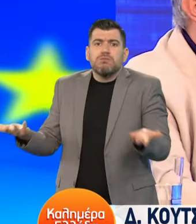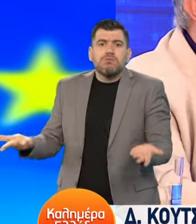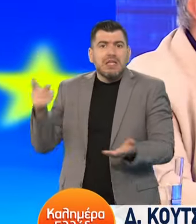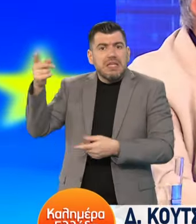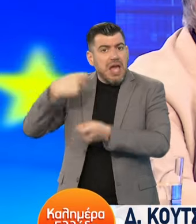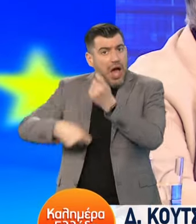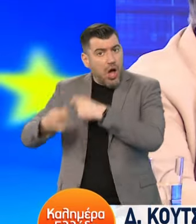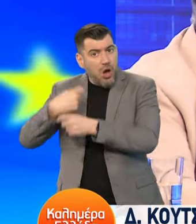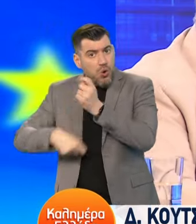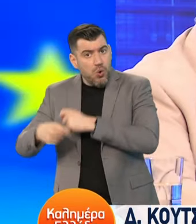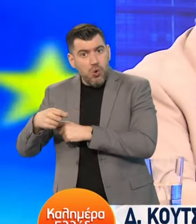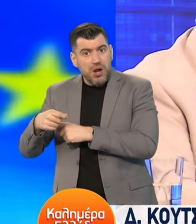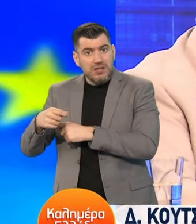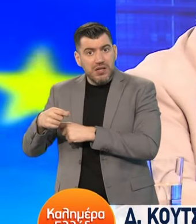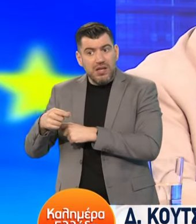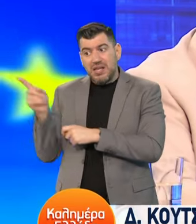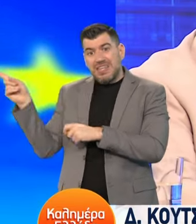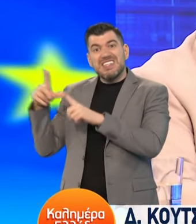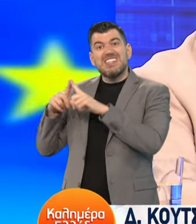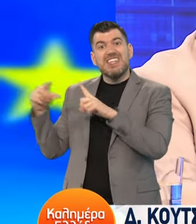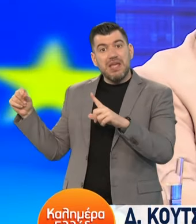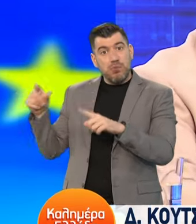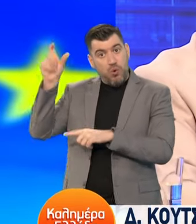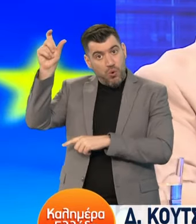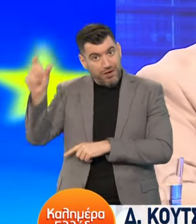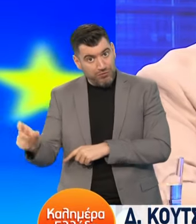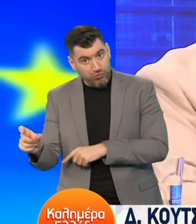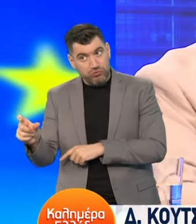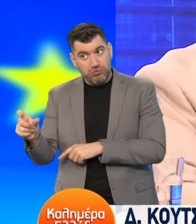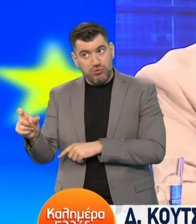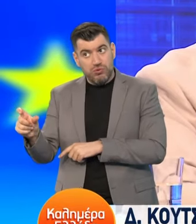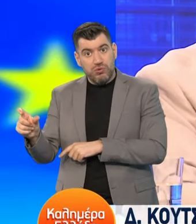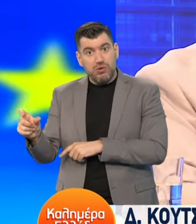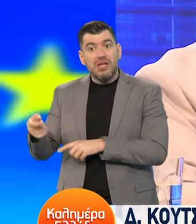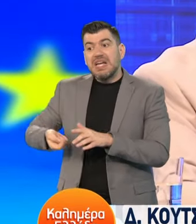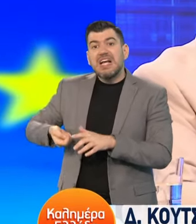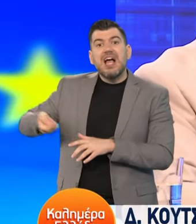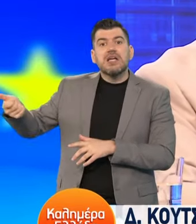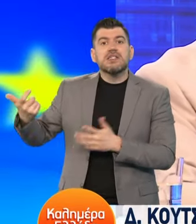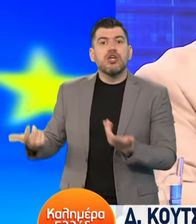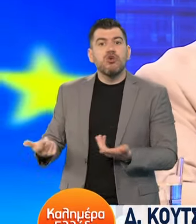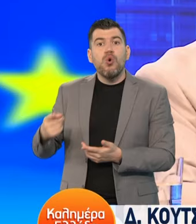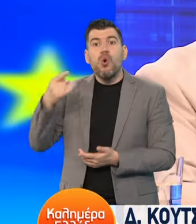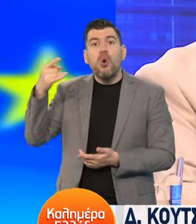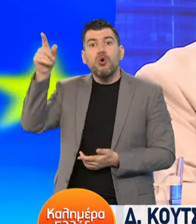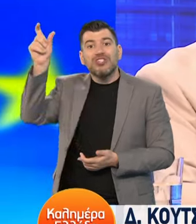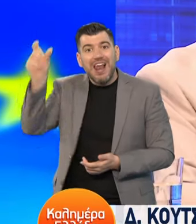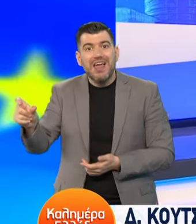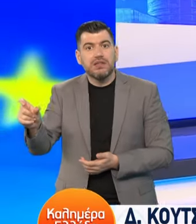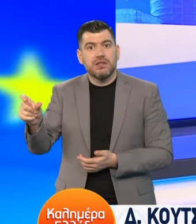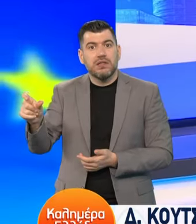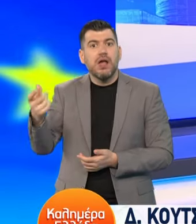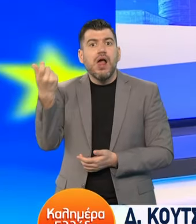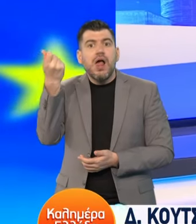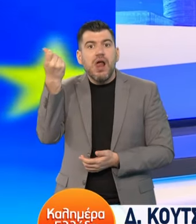στα κατεχόμενα της Κύπρου, στην Κερίνια, καζίνο. Ο Ζελένσκι. Εκεί πάνε τα